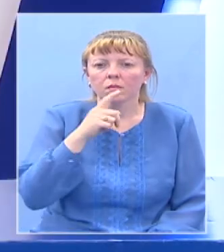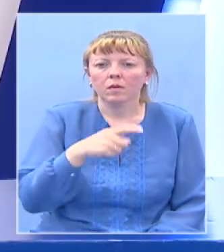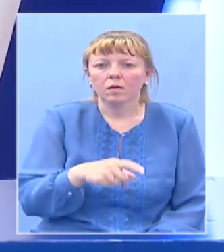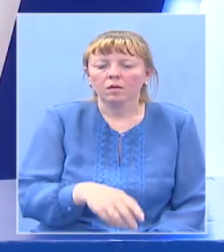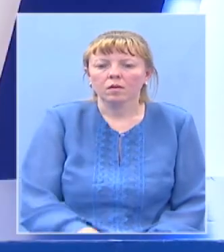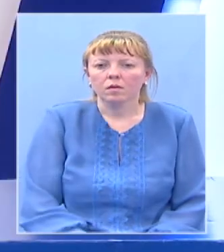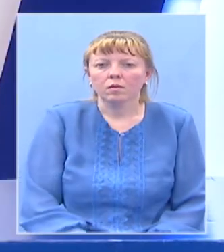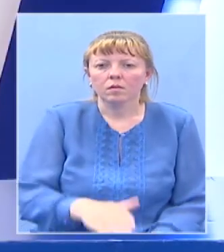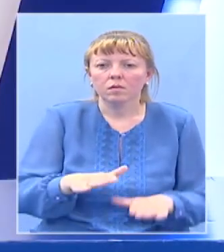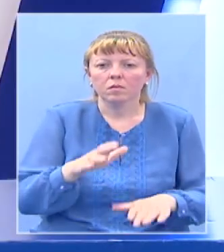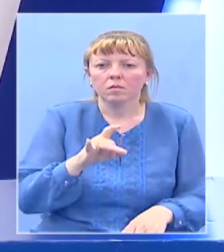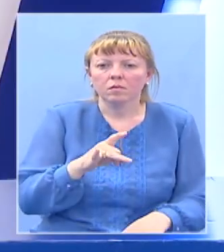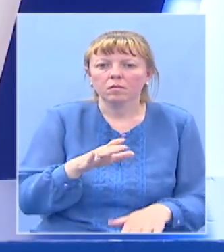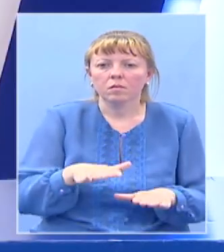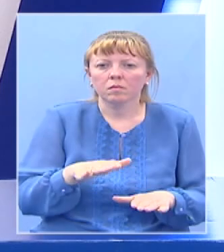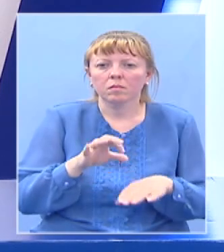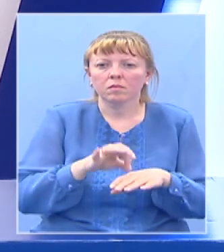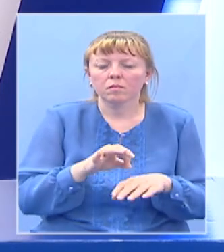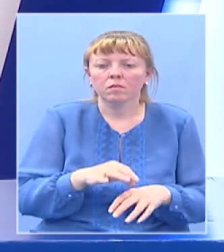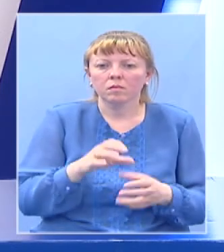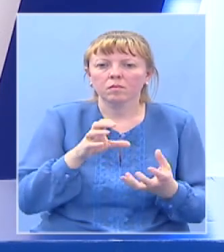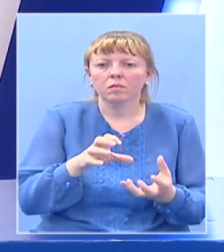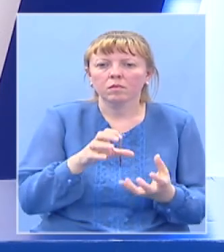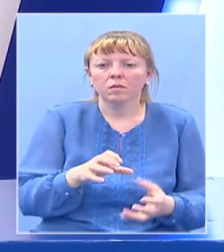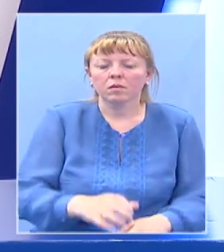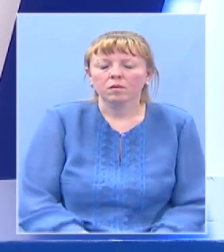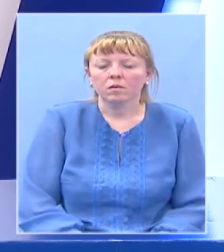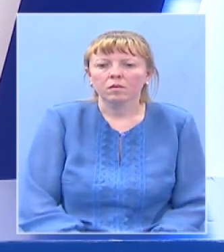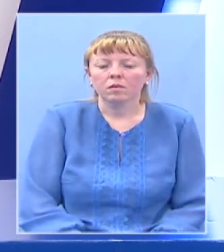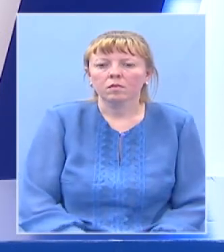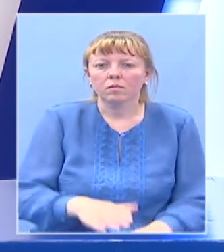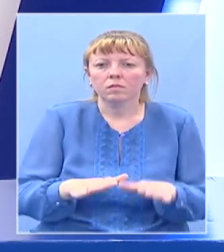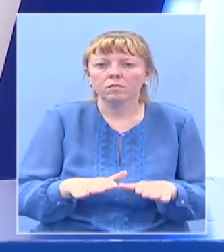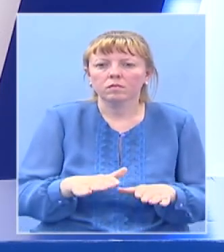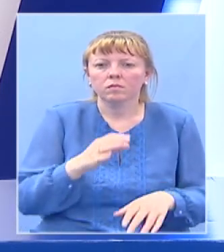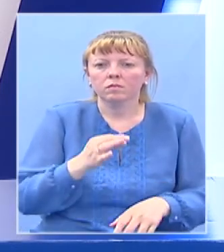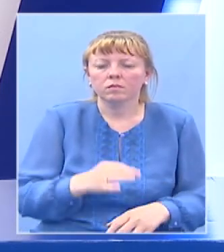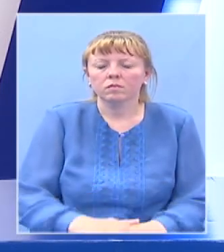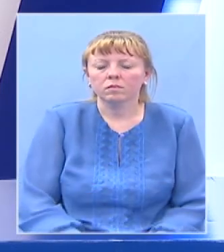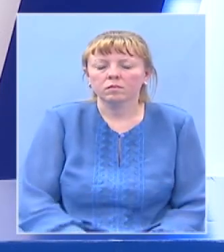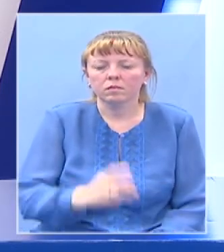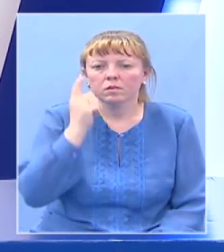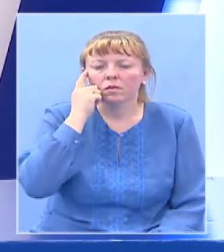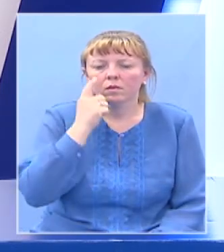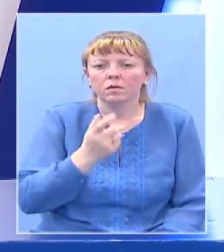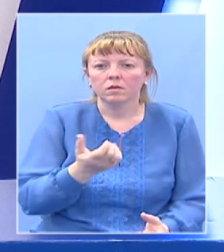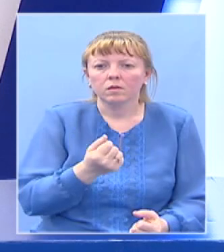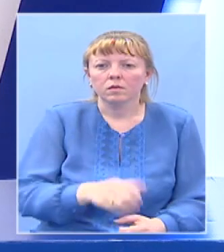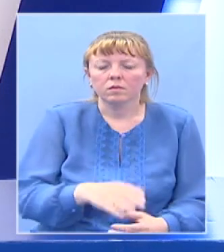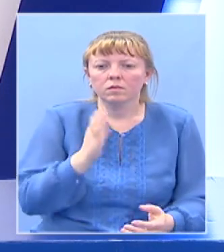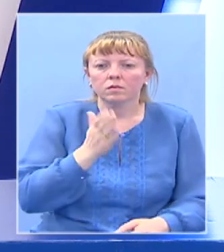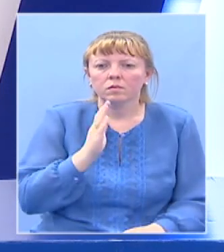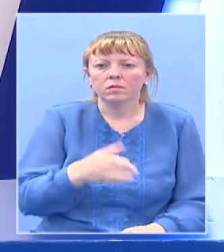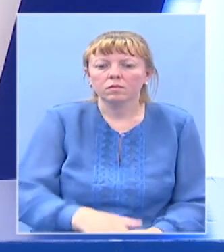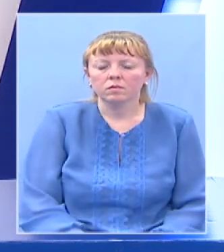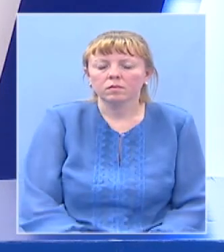средства весовые параметры место транспортного контроля и также соответствующее решение которое принял сотрудник транспортного